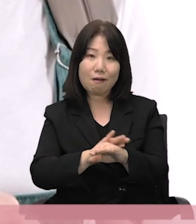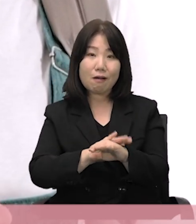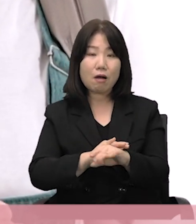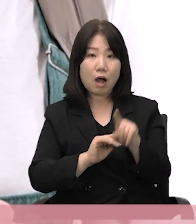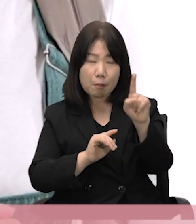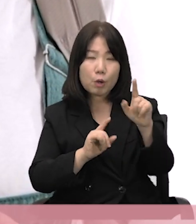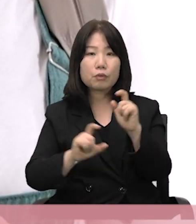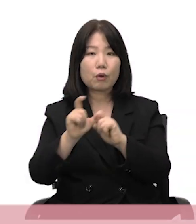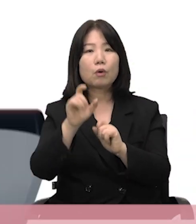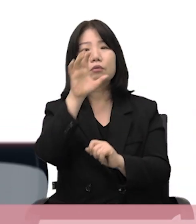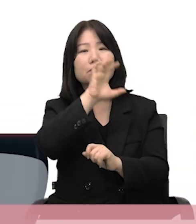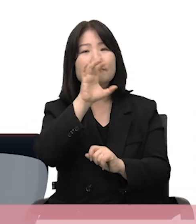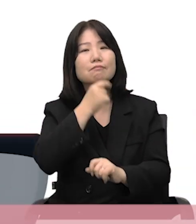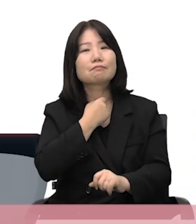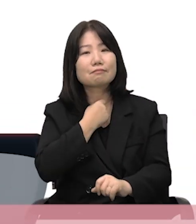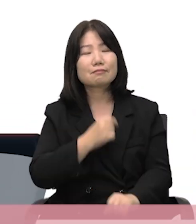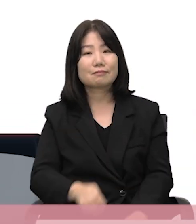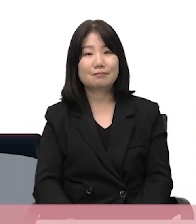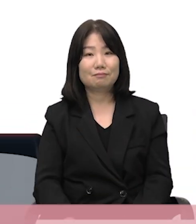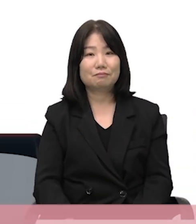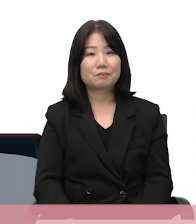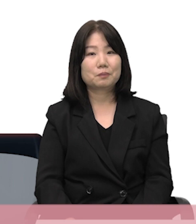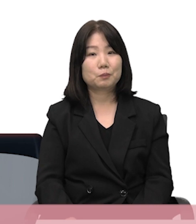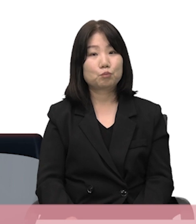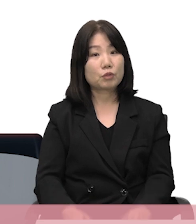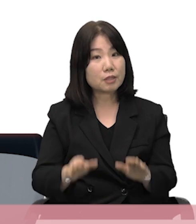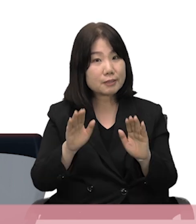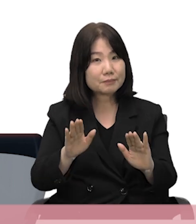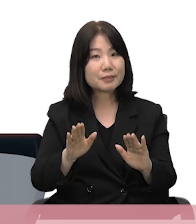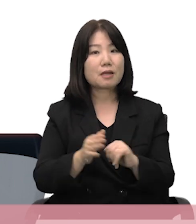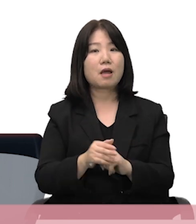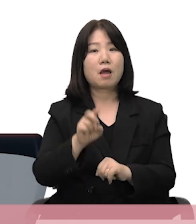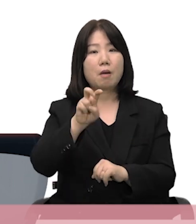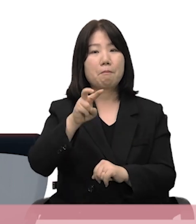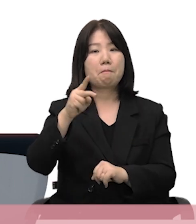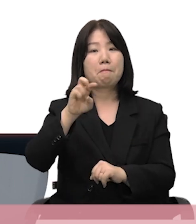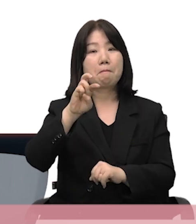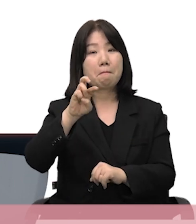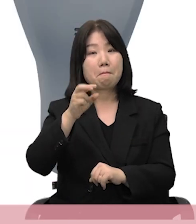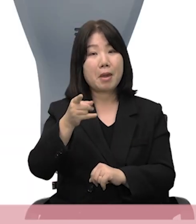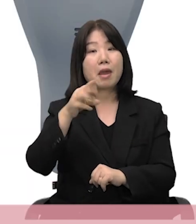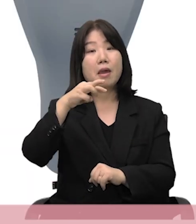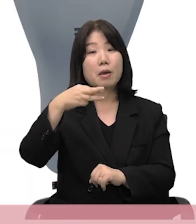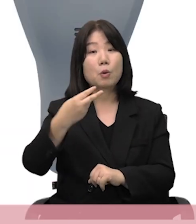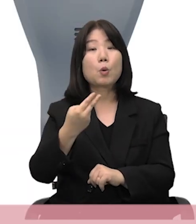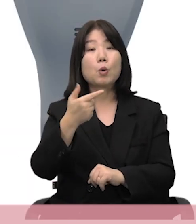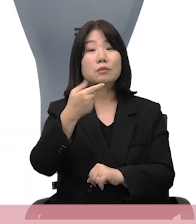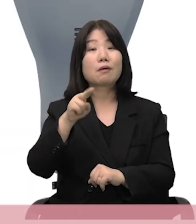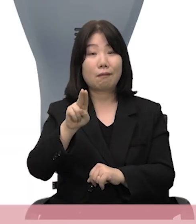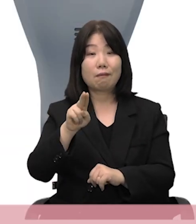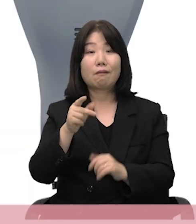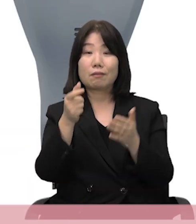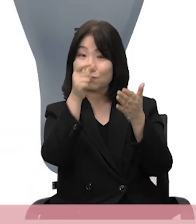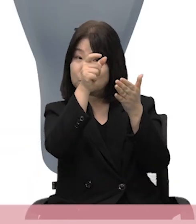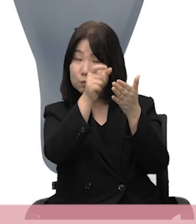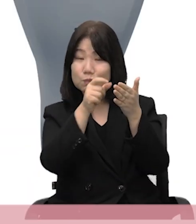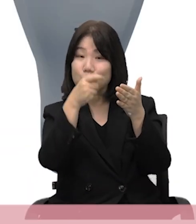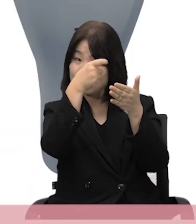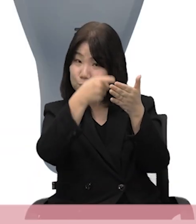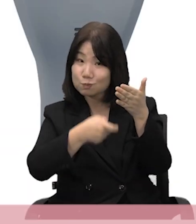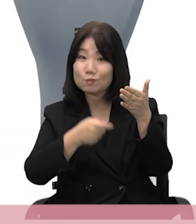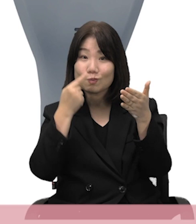더 연습해보고 싶어요. 좋아요. 그럼 이번에는 메로냐에서 바코드를 찾아 바코드 리더기로 스캔해